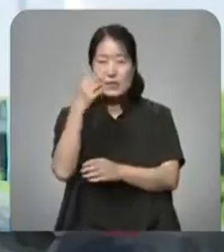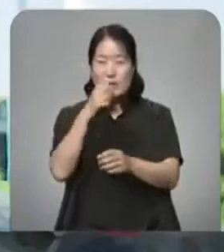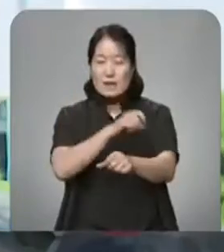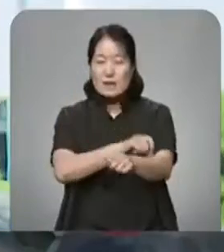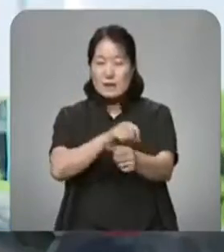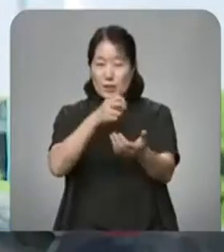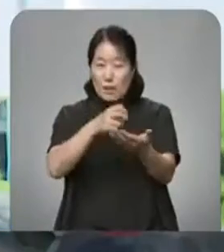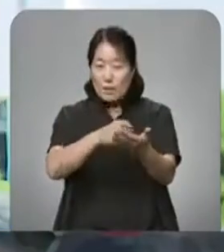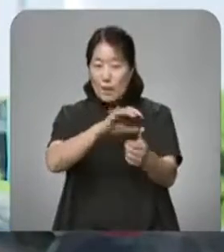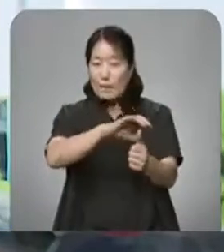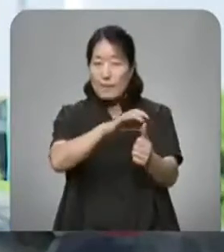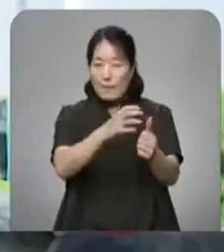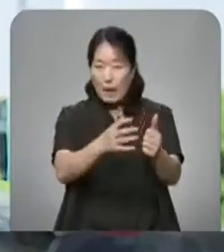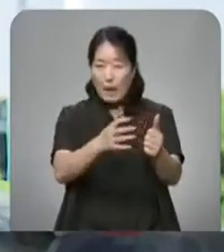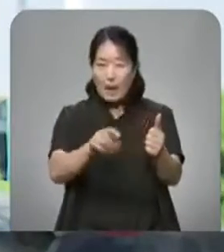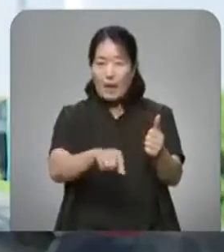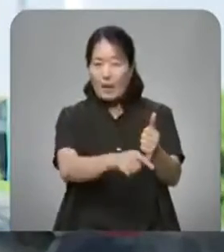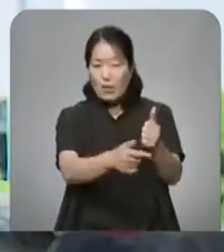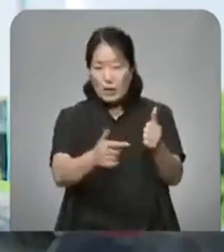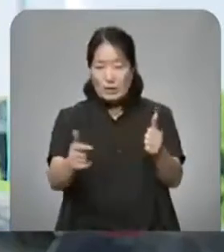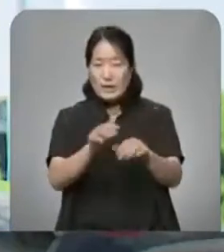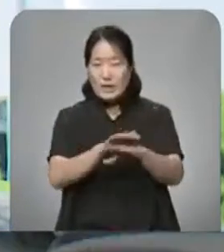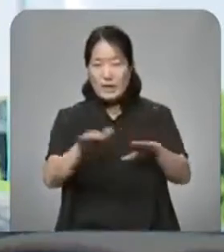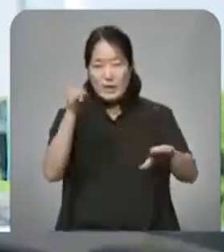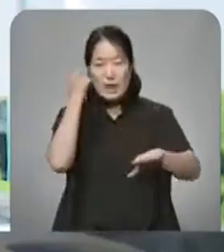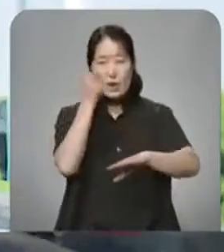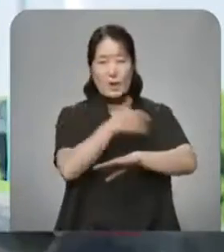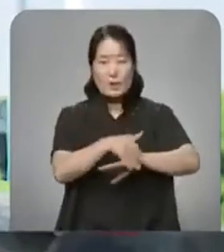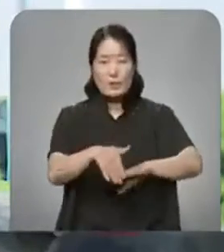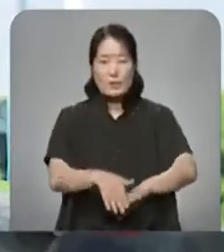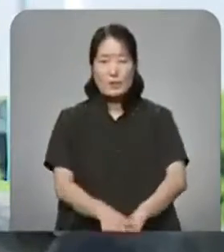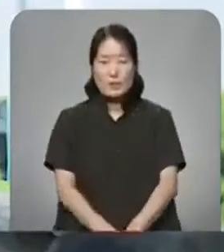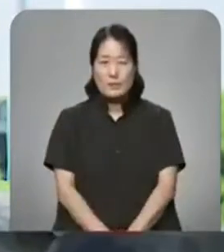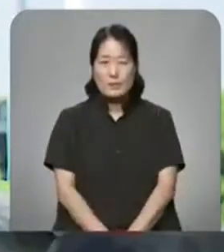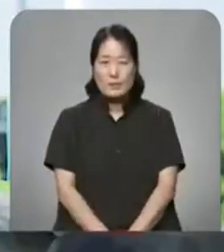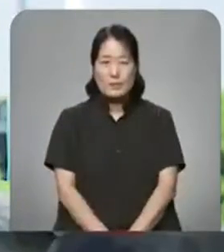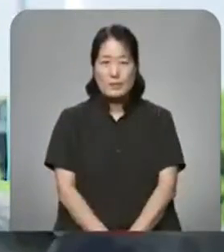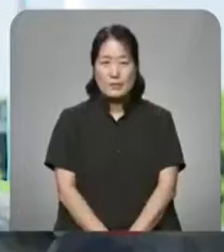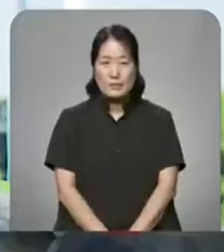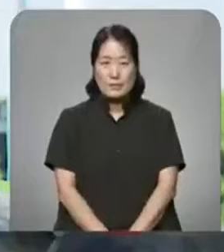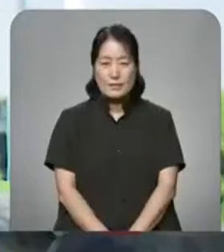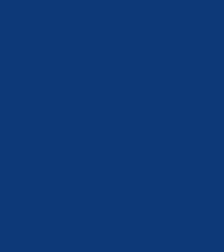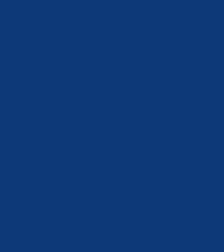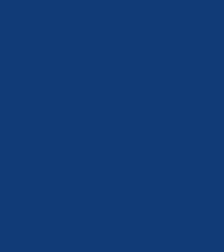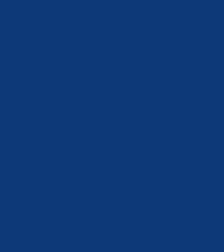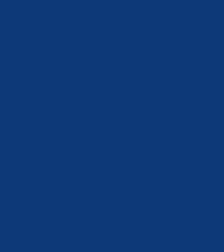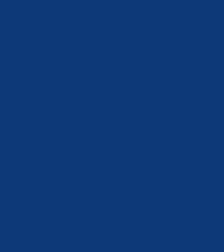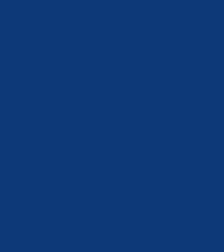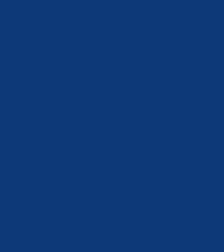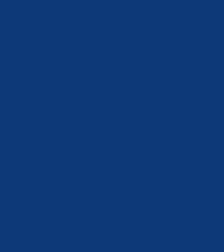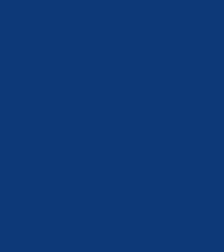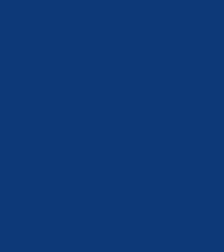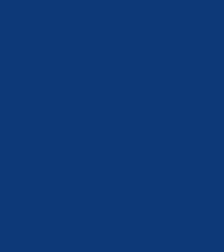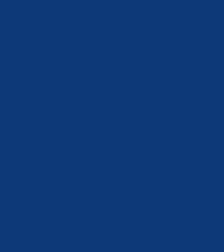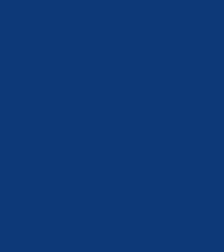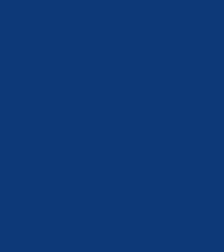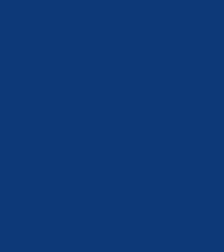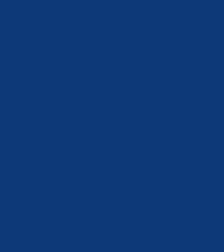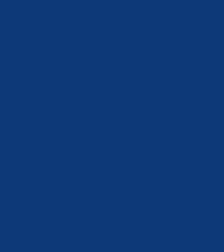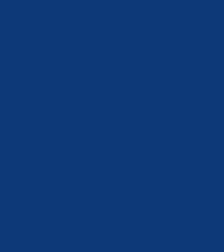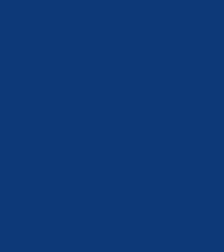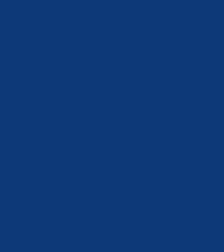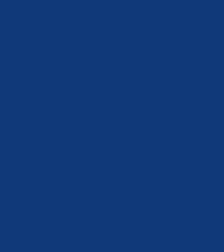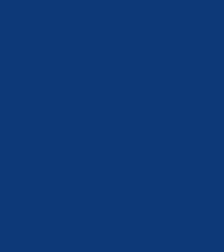발굴 작업도 마무리 짓겠다는 계획입니다 kbs 뉴스 박성훈 입니다 오